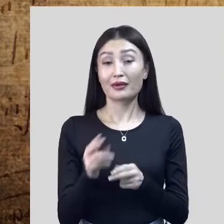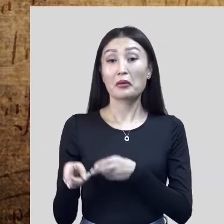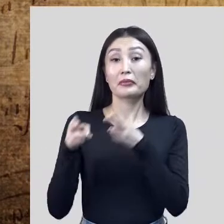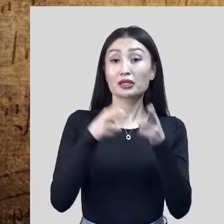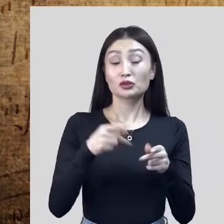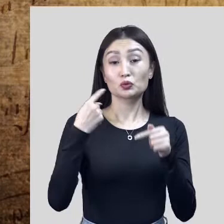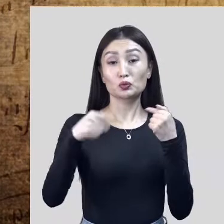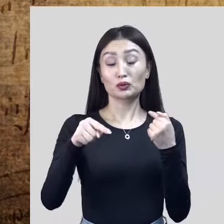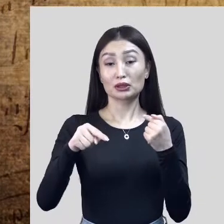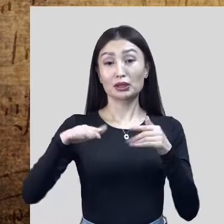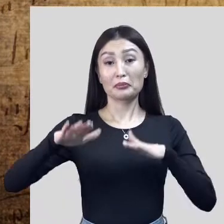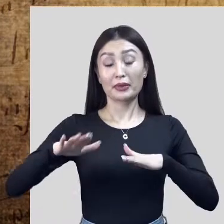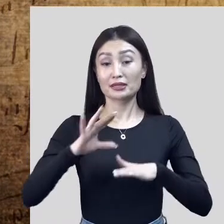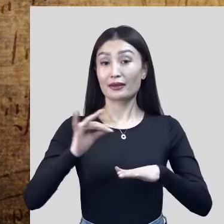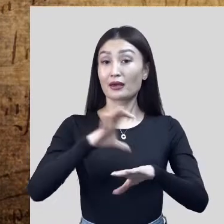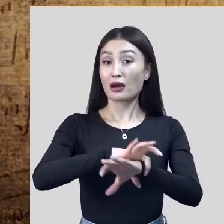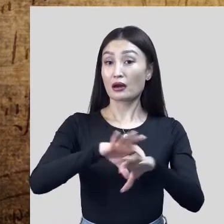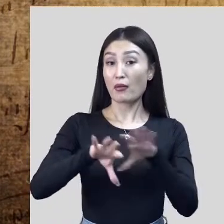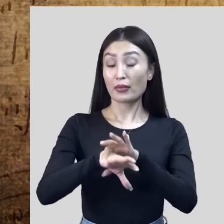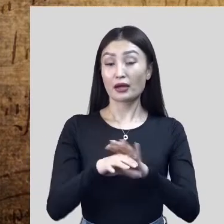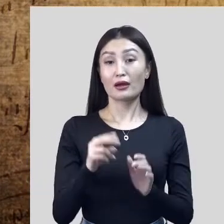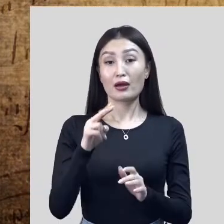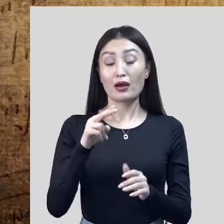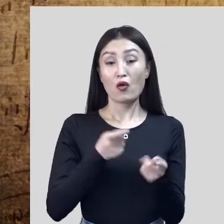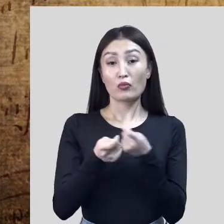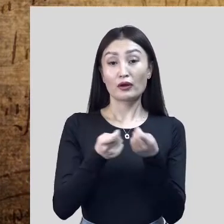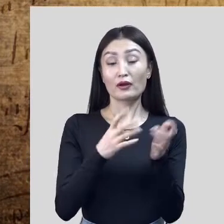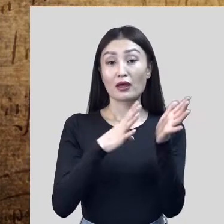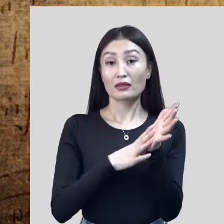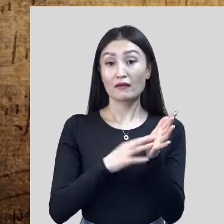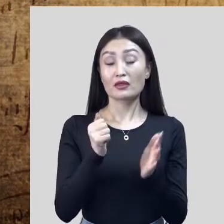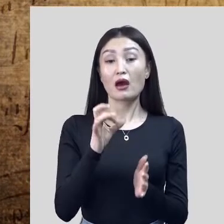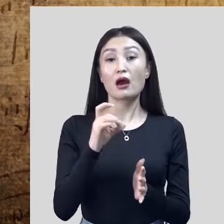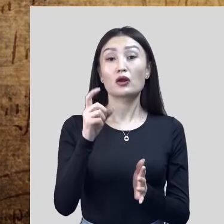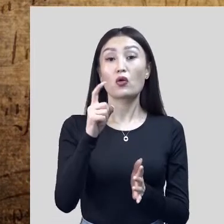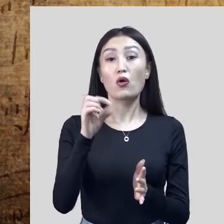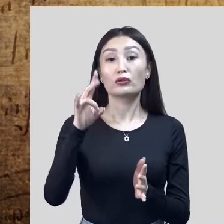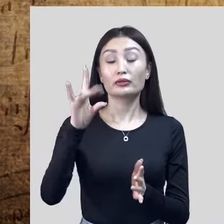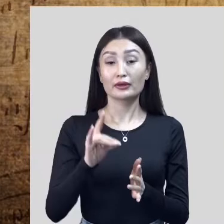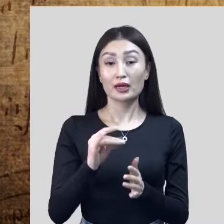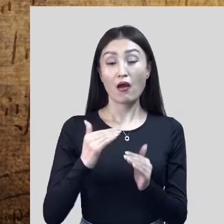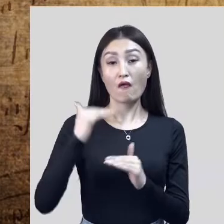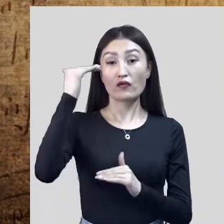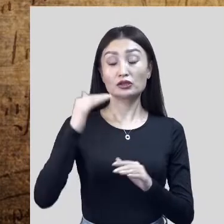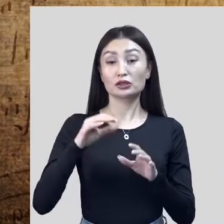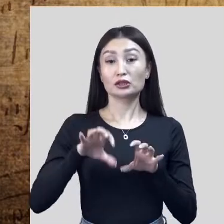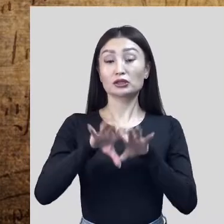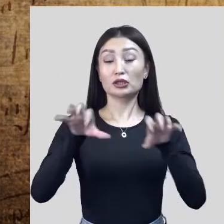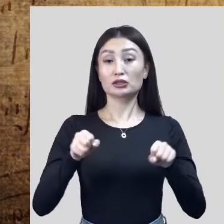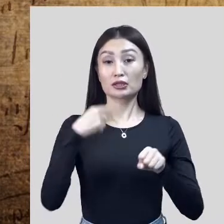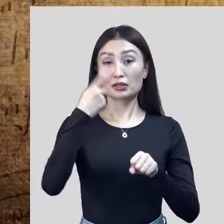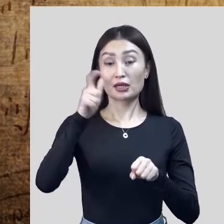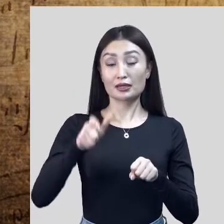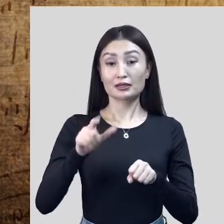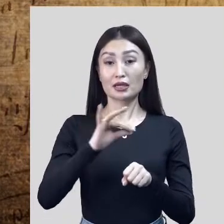переселенцы из других полисов, и рабы. Полисом управляли 9 архонтов, высшие должностные лица из